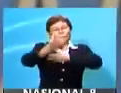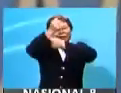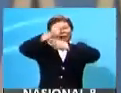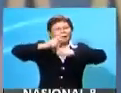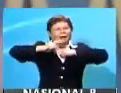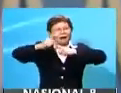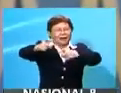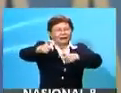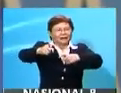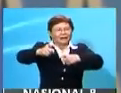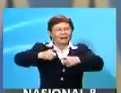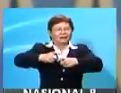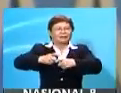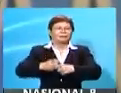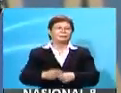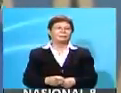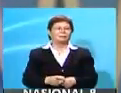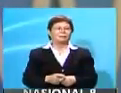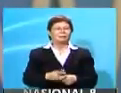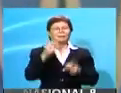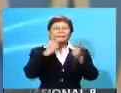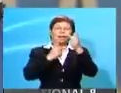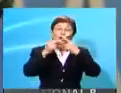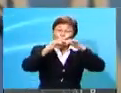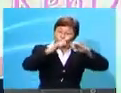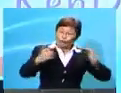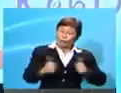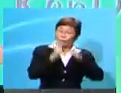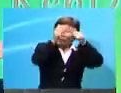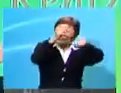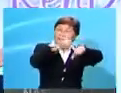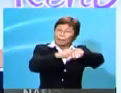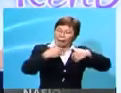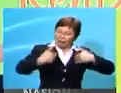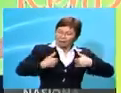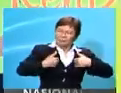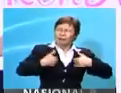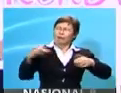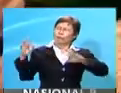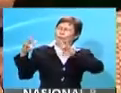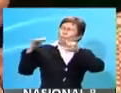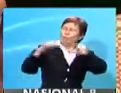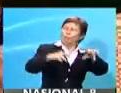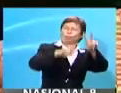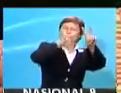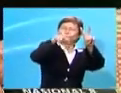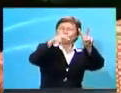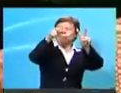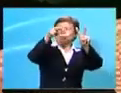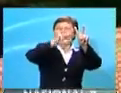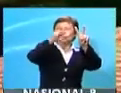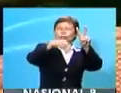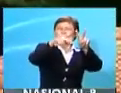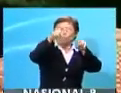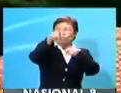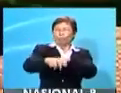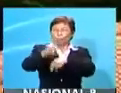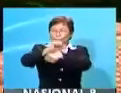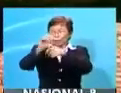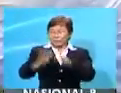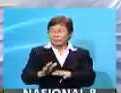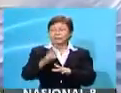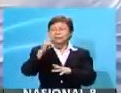hadiah yang ditawarkan kendurian yang julung kali diadakan itu dihadiri hampir 2000 warga Kementerian yang bukan sahaja